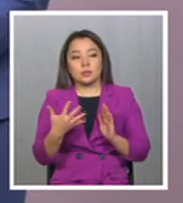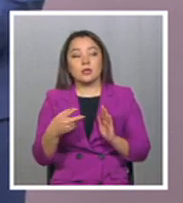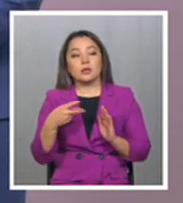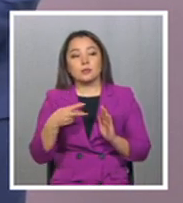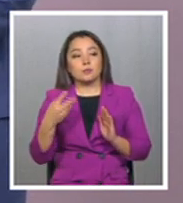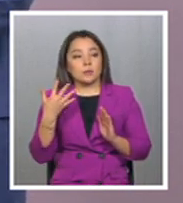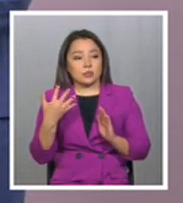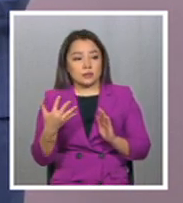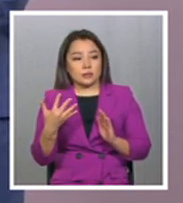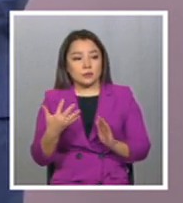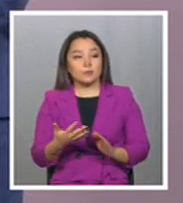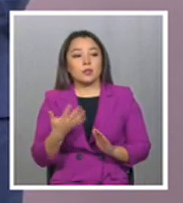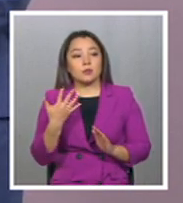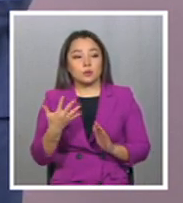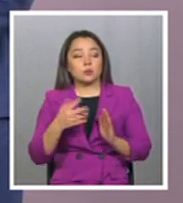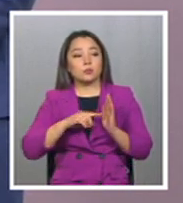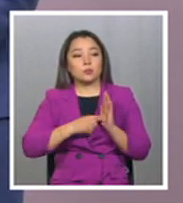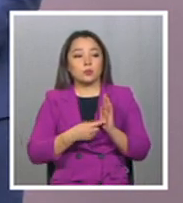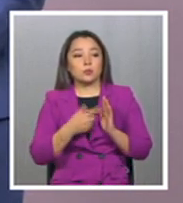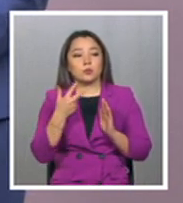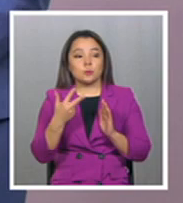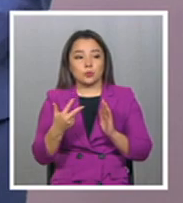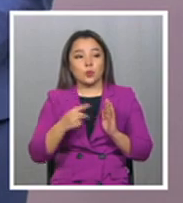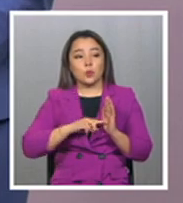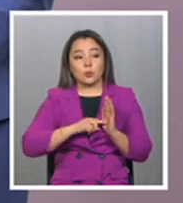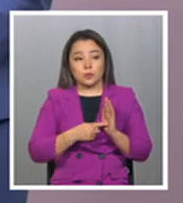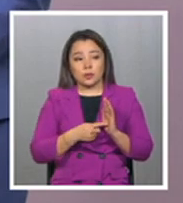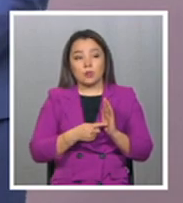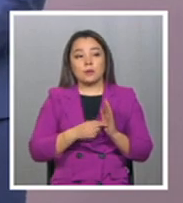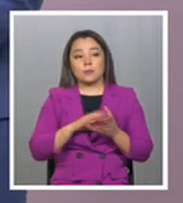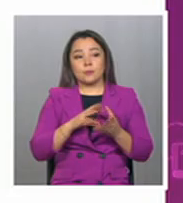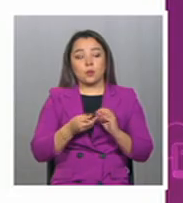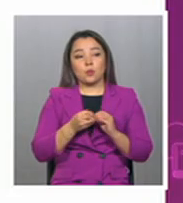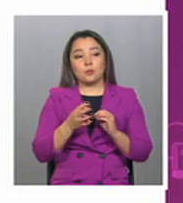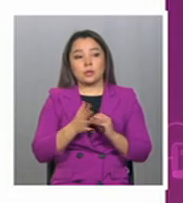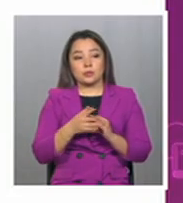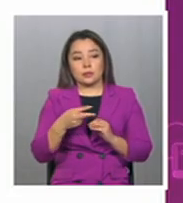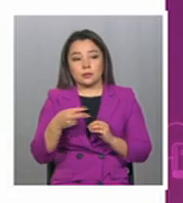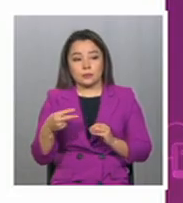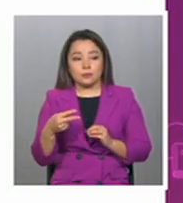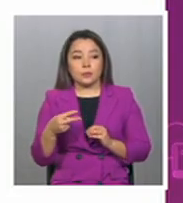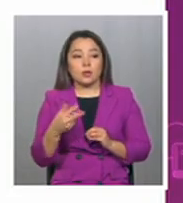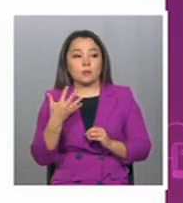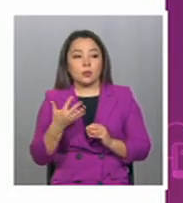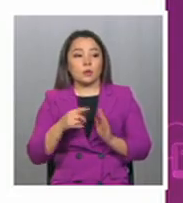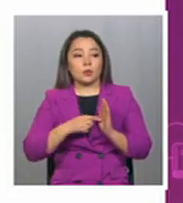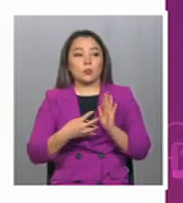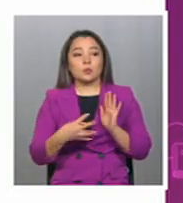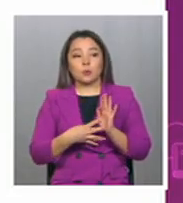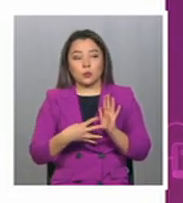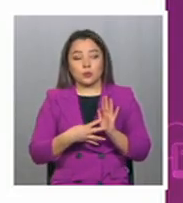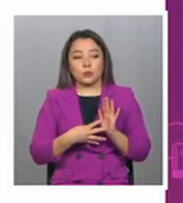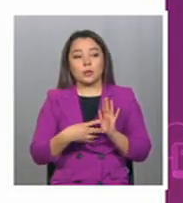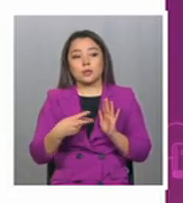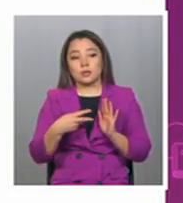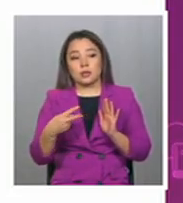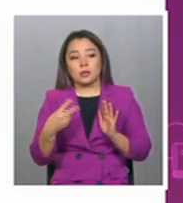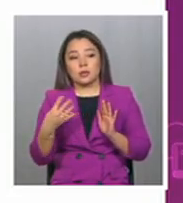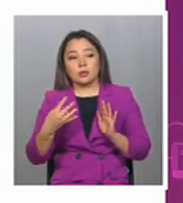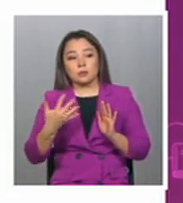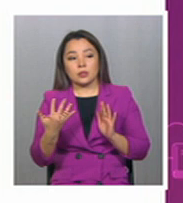5-ке тең. 5 пен 3 сандарының көбейтіндісі 15-ке тең. 5 пен 9 сандарының көбейтіндісінің